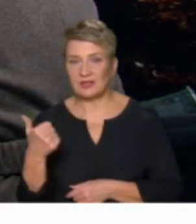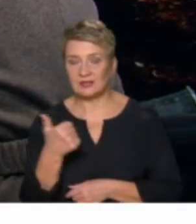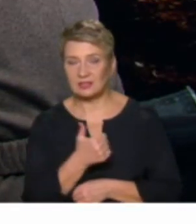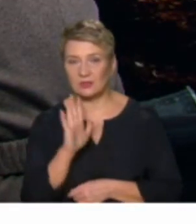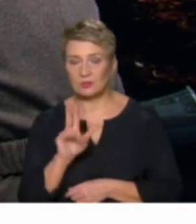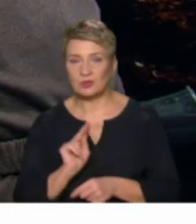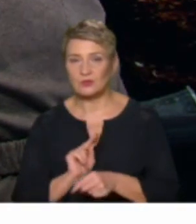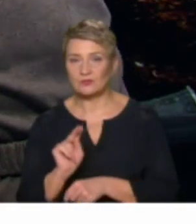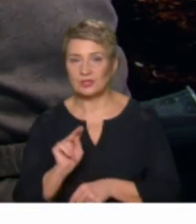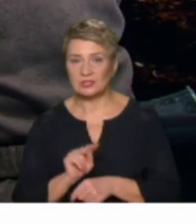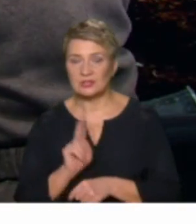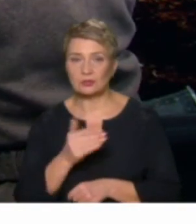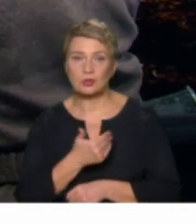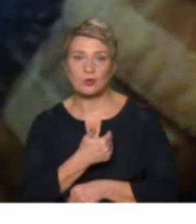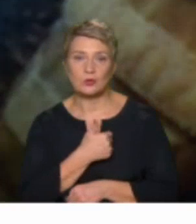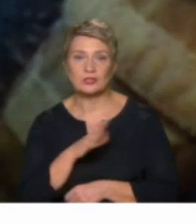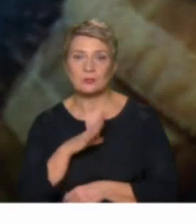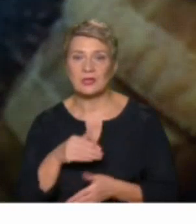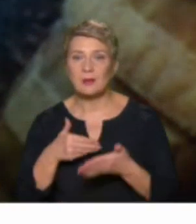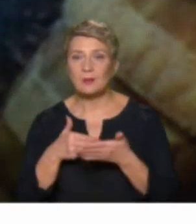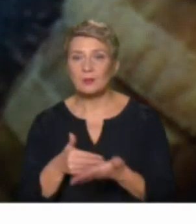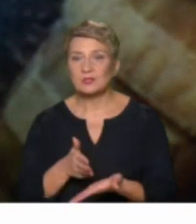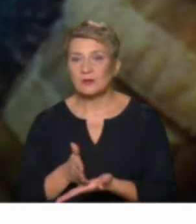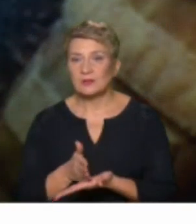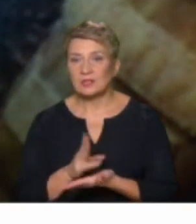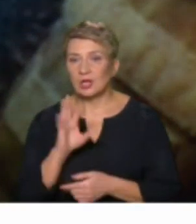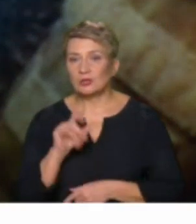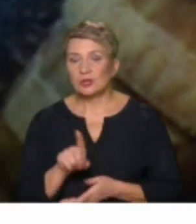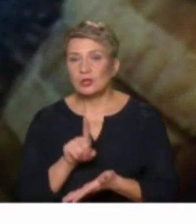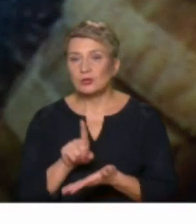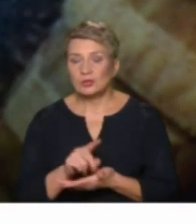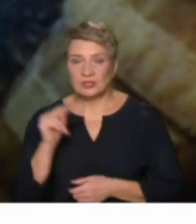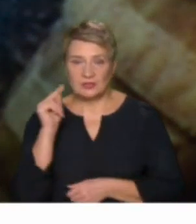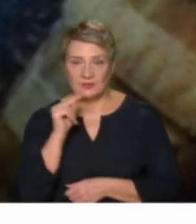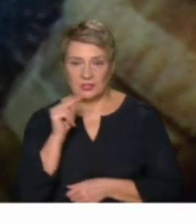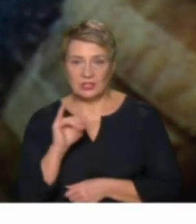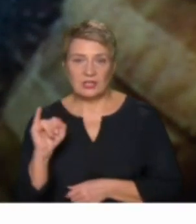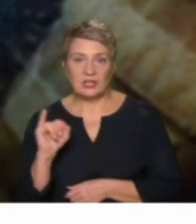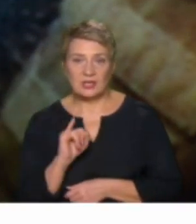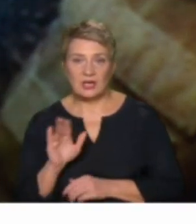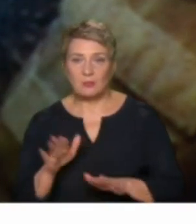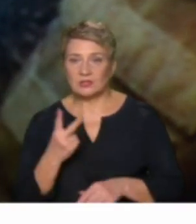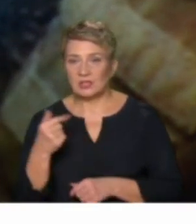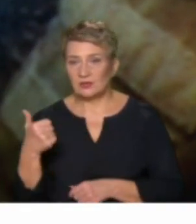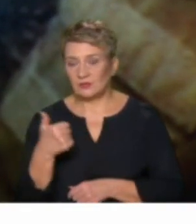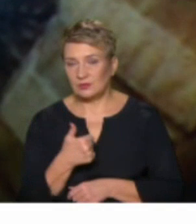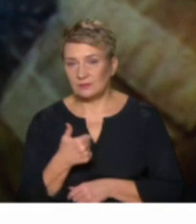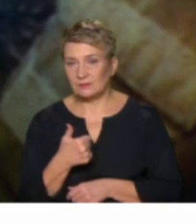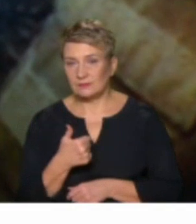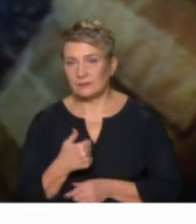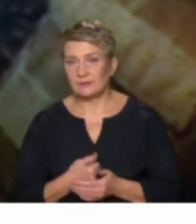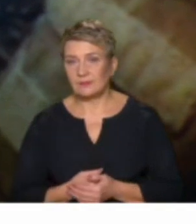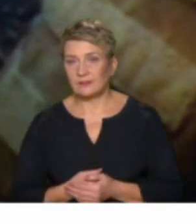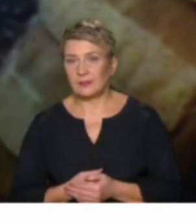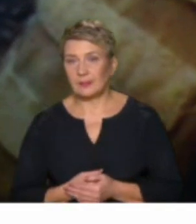вчитися той, хто претендує стати помічником ветерана. Рана, що він має вчити, і після двох тижнів цього навчання його буде вчити?